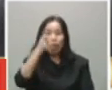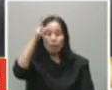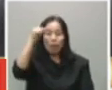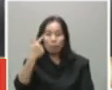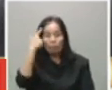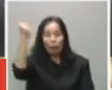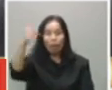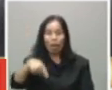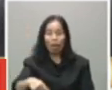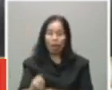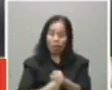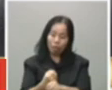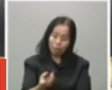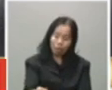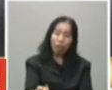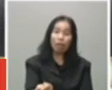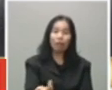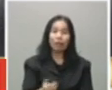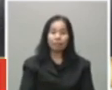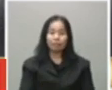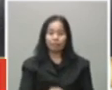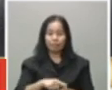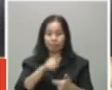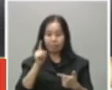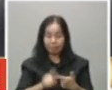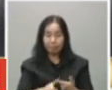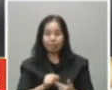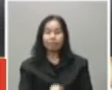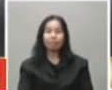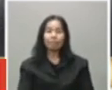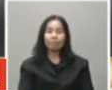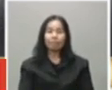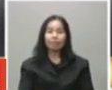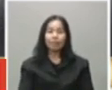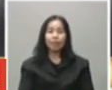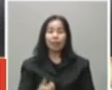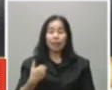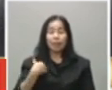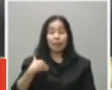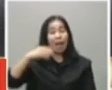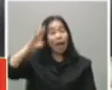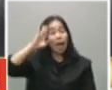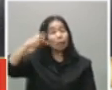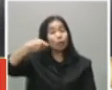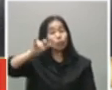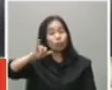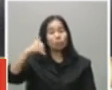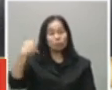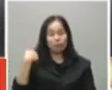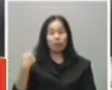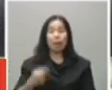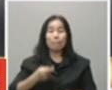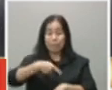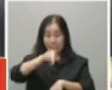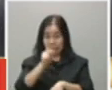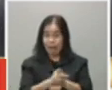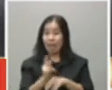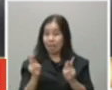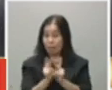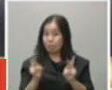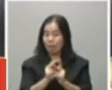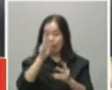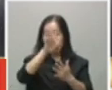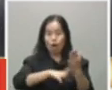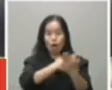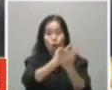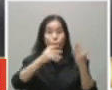ยังไม่พอครับตู่ตานอสของผมเนี่ยนะครับท่านพลเอกประยุทธ์ยังเป็นประธานกรรมการนโยบายระดับชาติเพียบเล